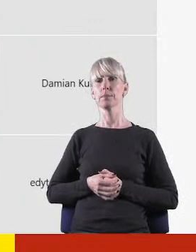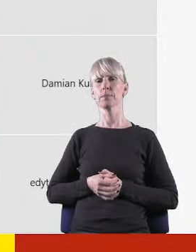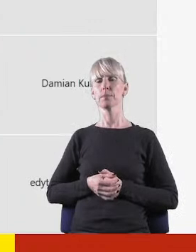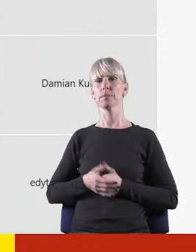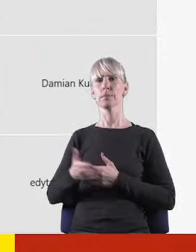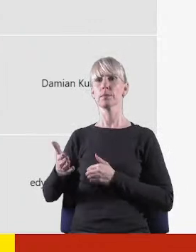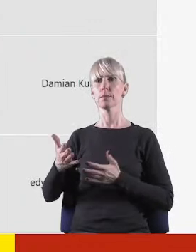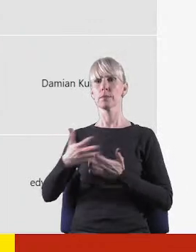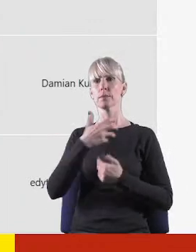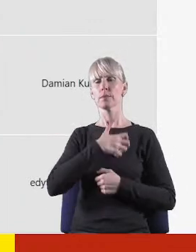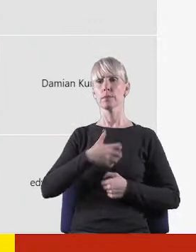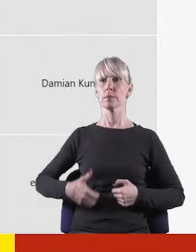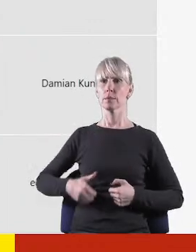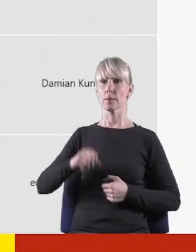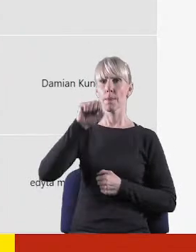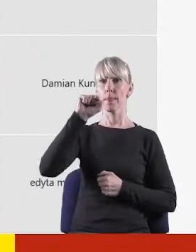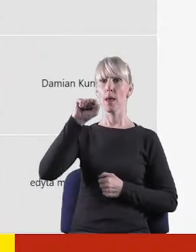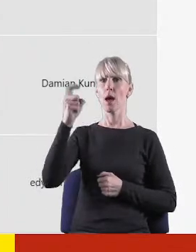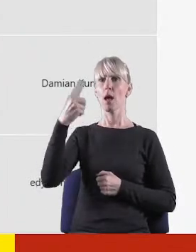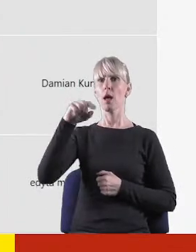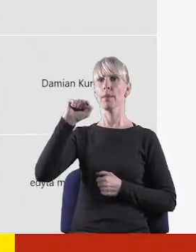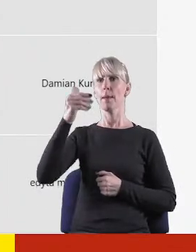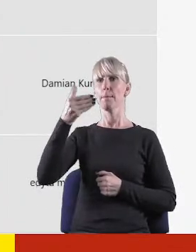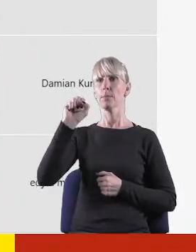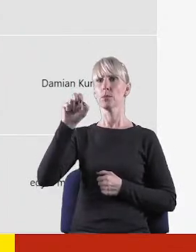pan marszałek Piotr Adamczyk.